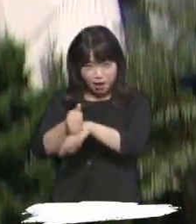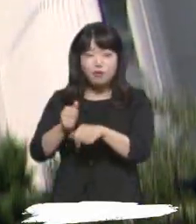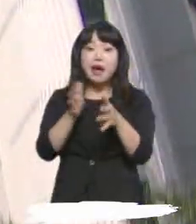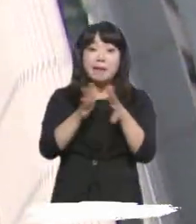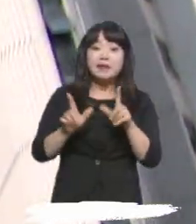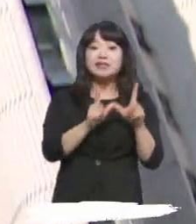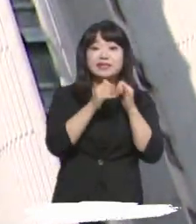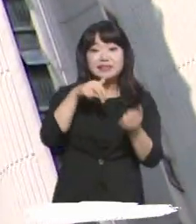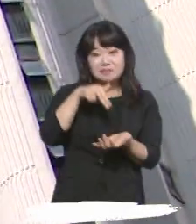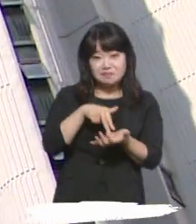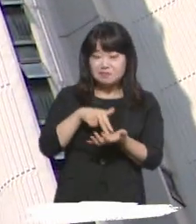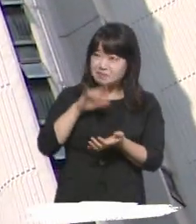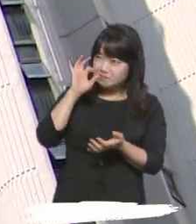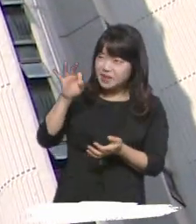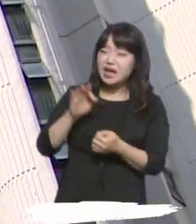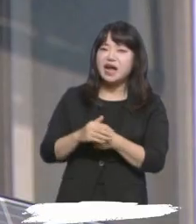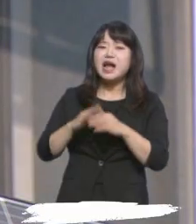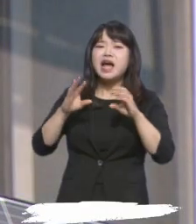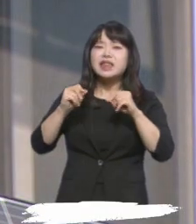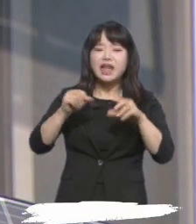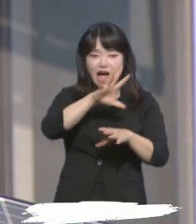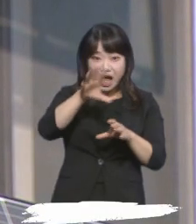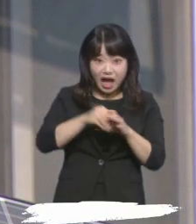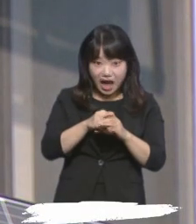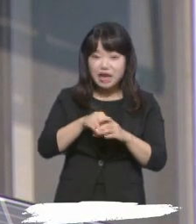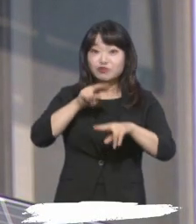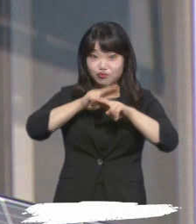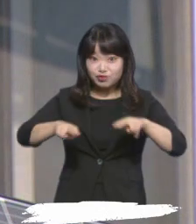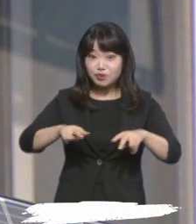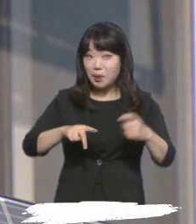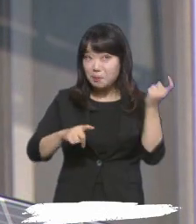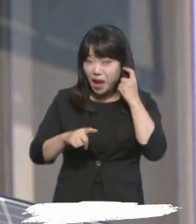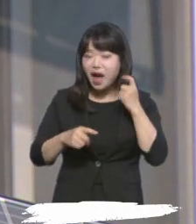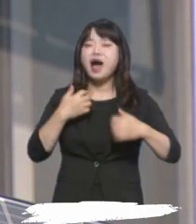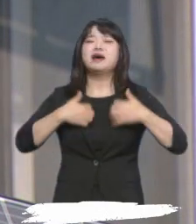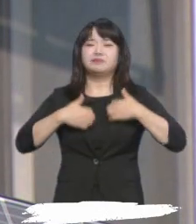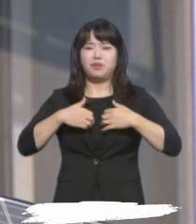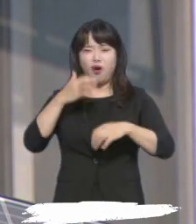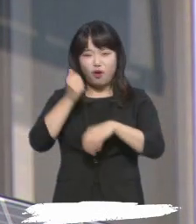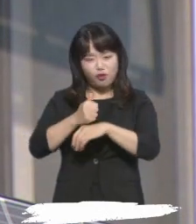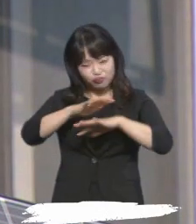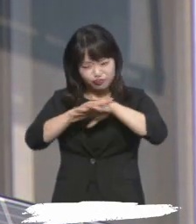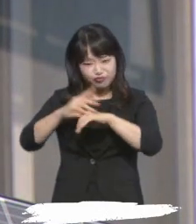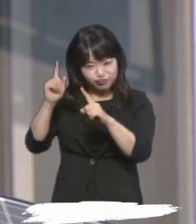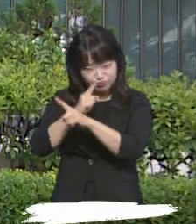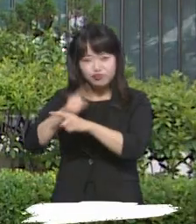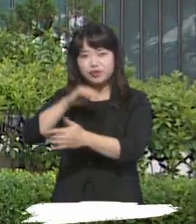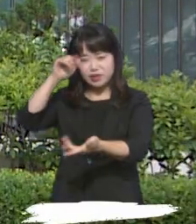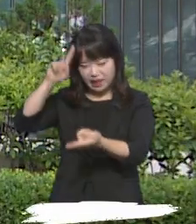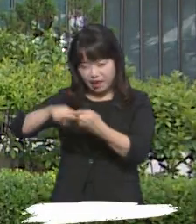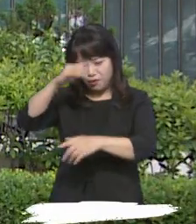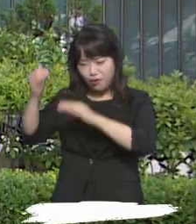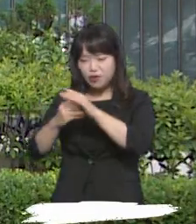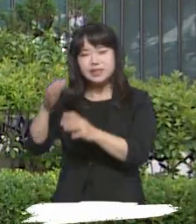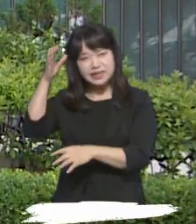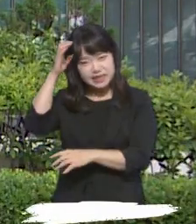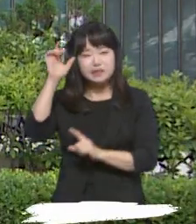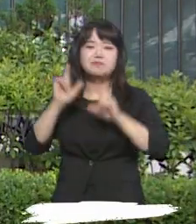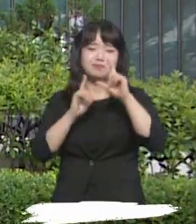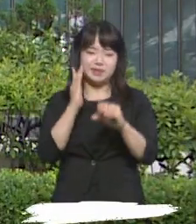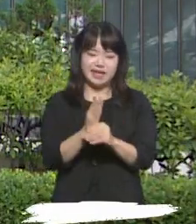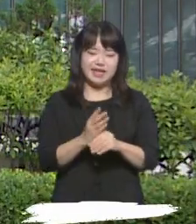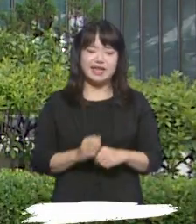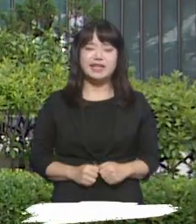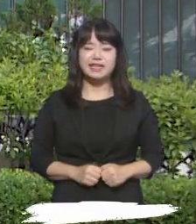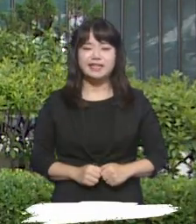도봉동 아파트 주민들은 토지 편입 해제 소식을 반기며 설계 변경이 제대로 실천되길 기다리고 있습니다.